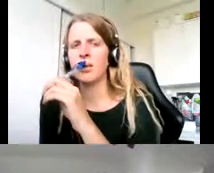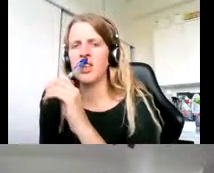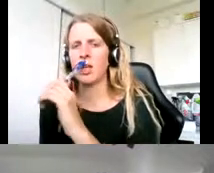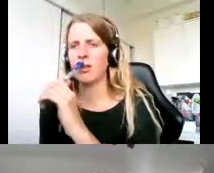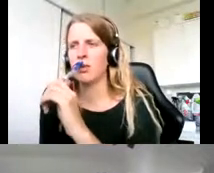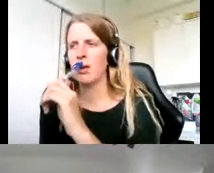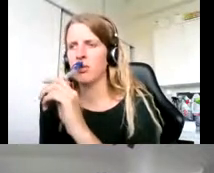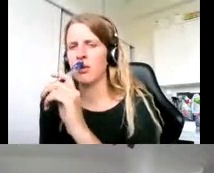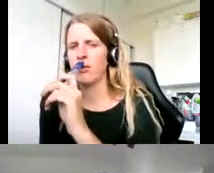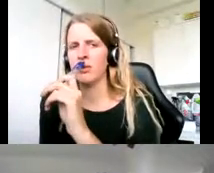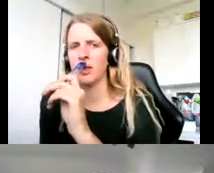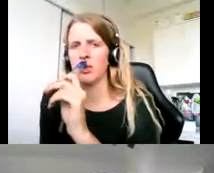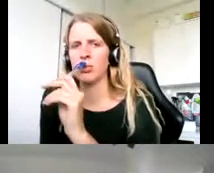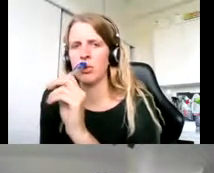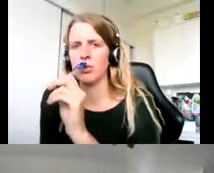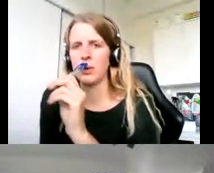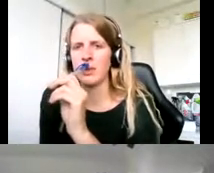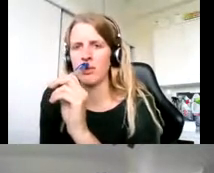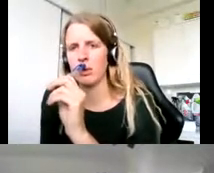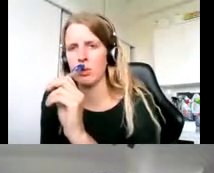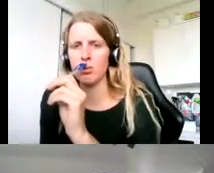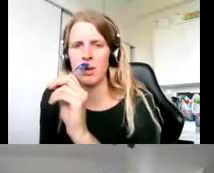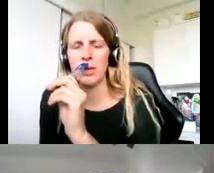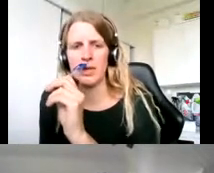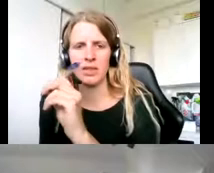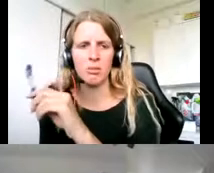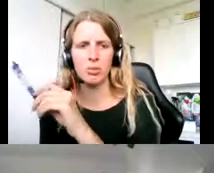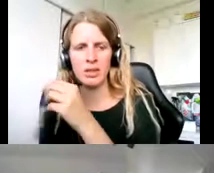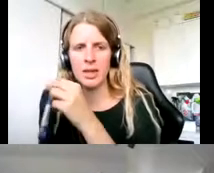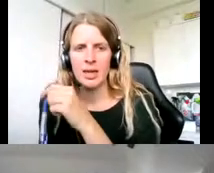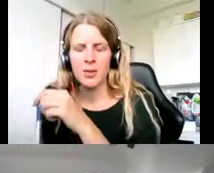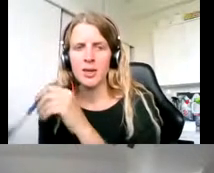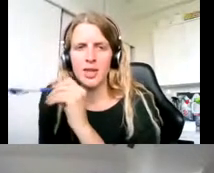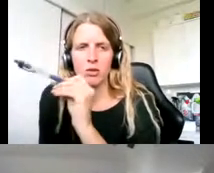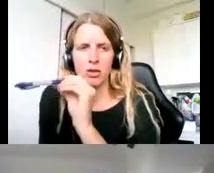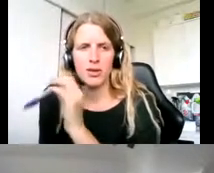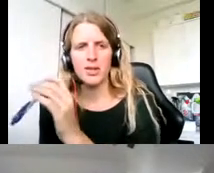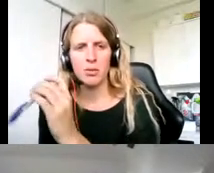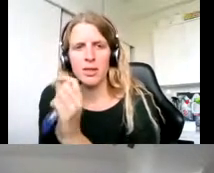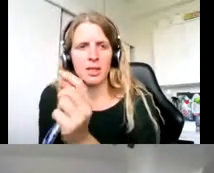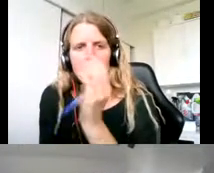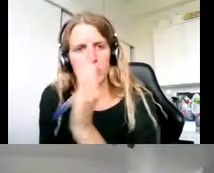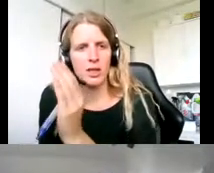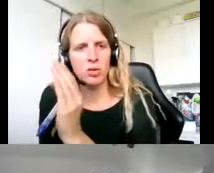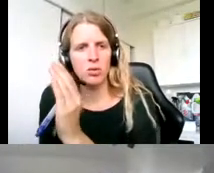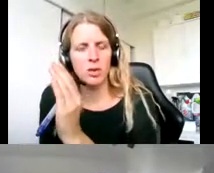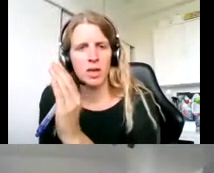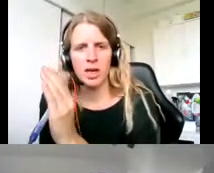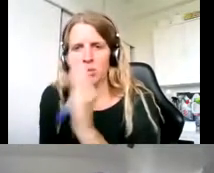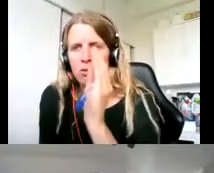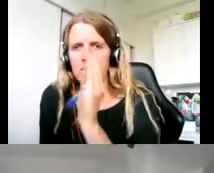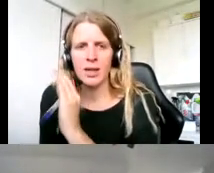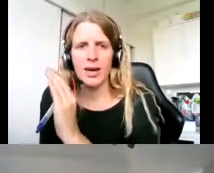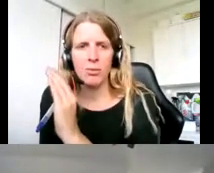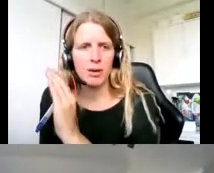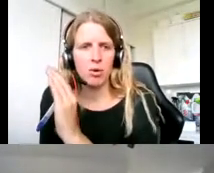Ik zie vooral in de chat veel twijfel rond die 50 en die 100. Zoals zeggen van wat moeten we ermee, reservebubbels. Ik zeg nu van het VDS gaan we niet zeggen dit is wat je moet doen. Je